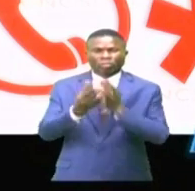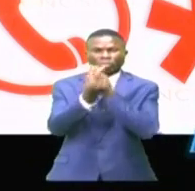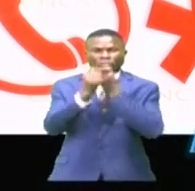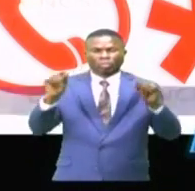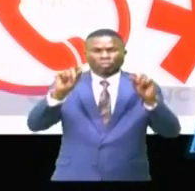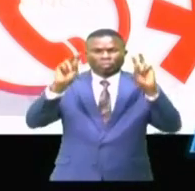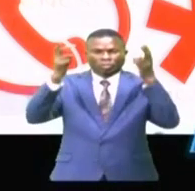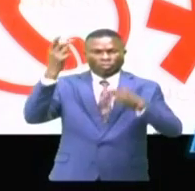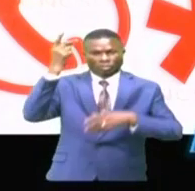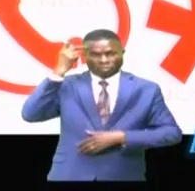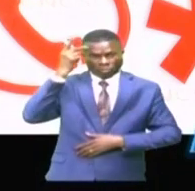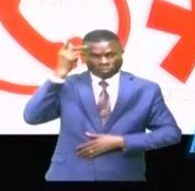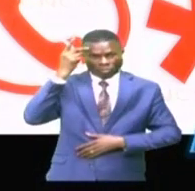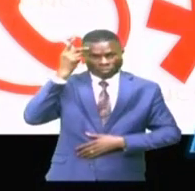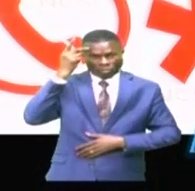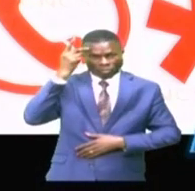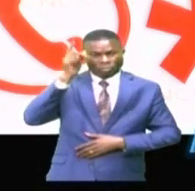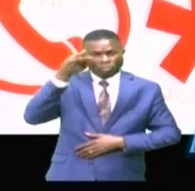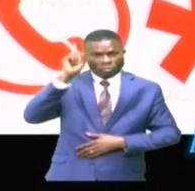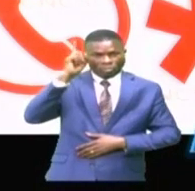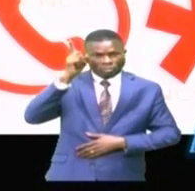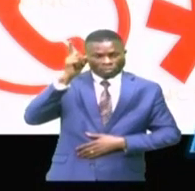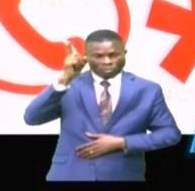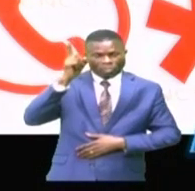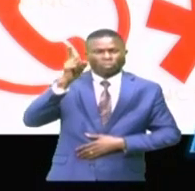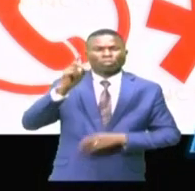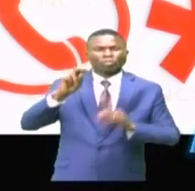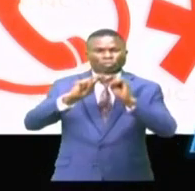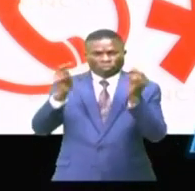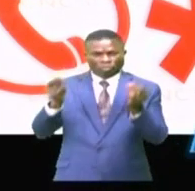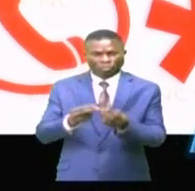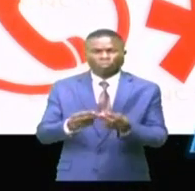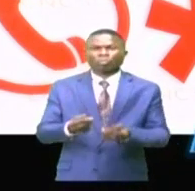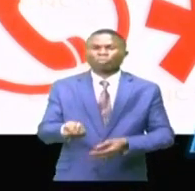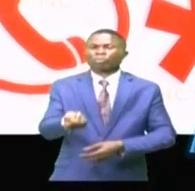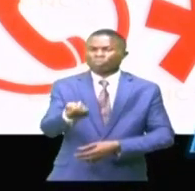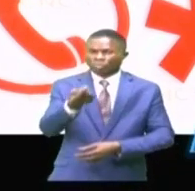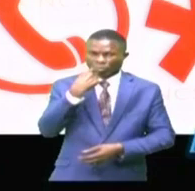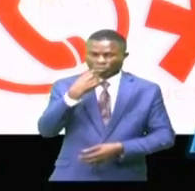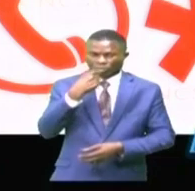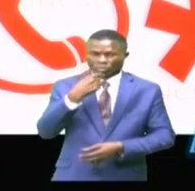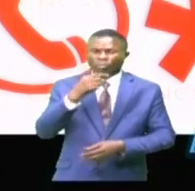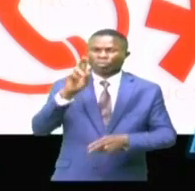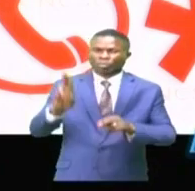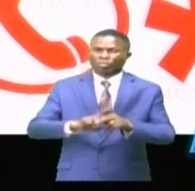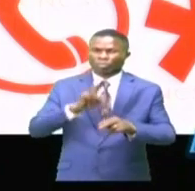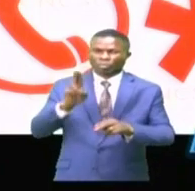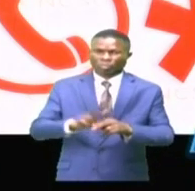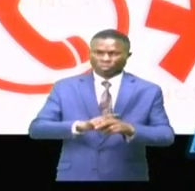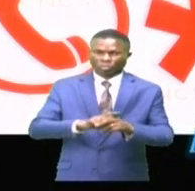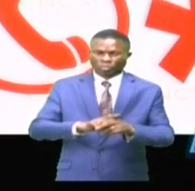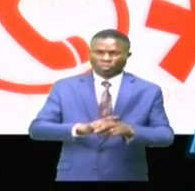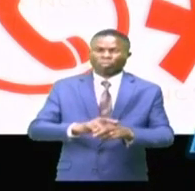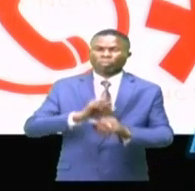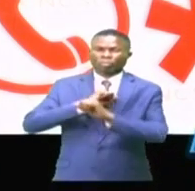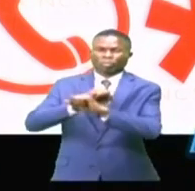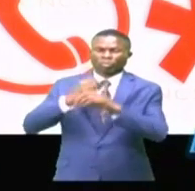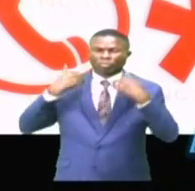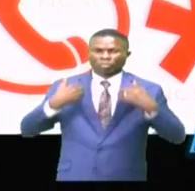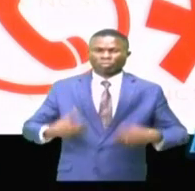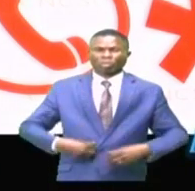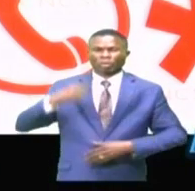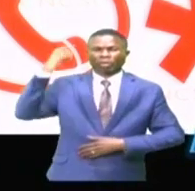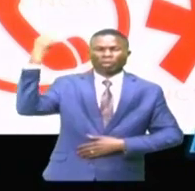Kinshasa qui est le premier paquet de soins de notre mise en œuvre de la couverture santé